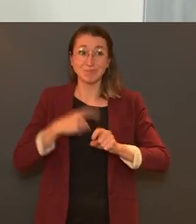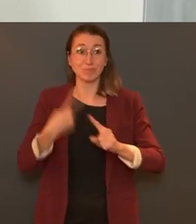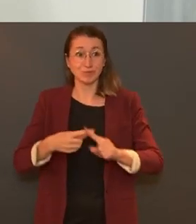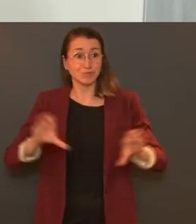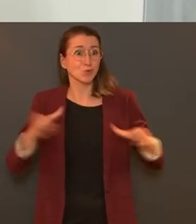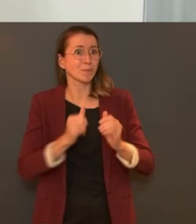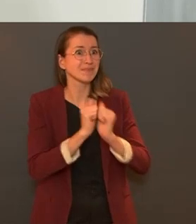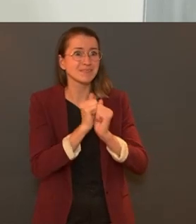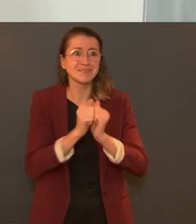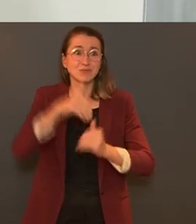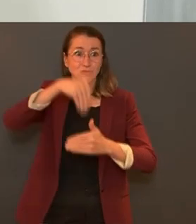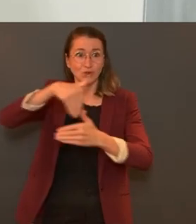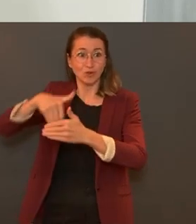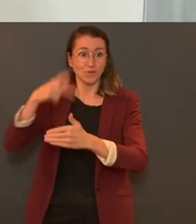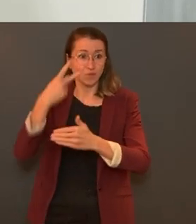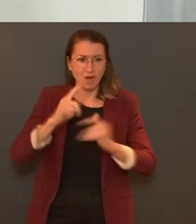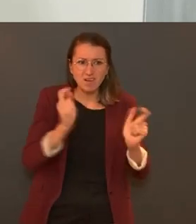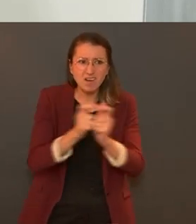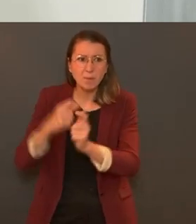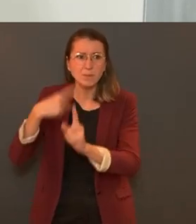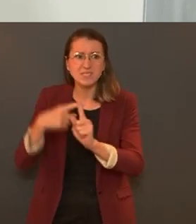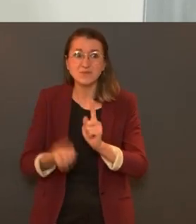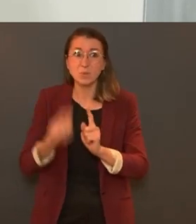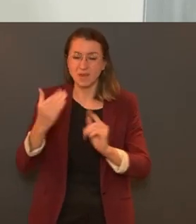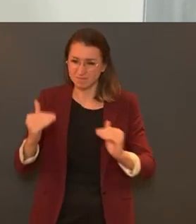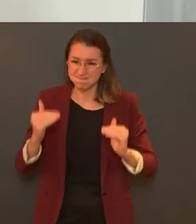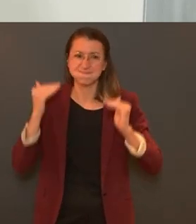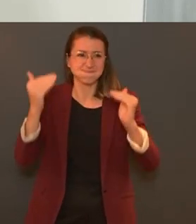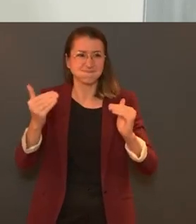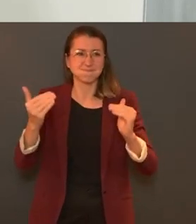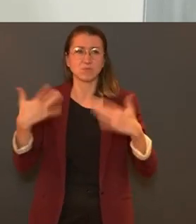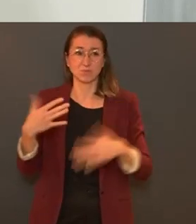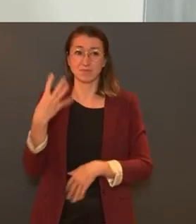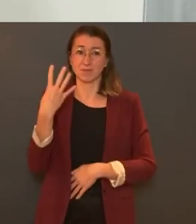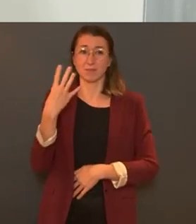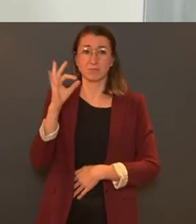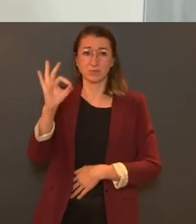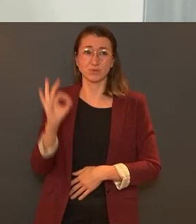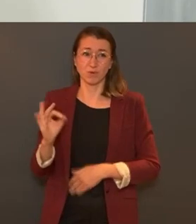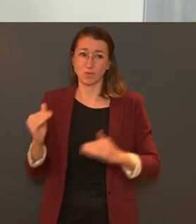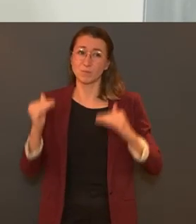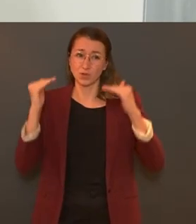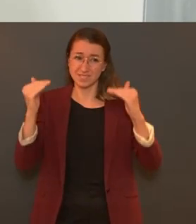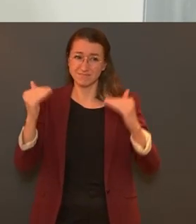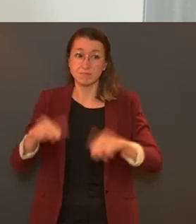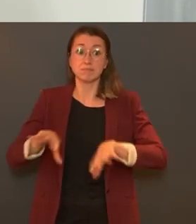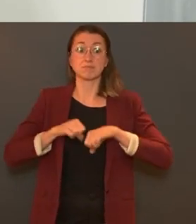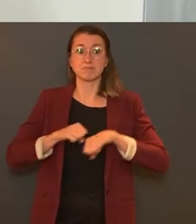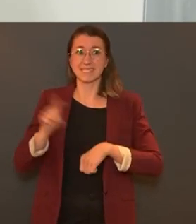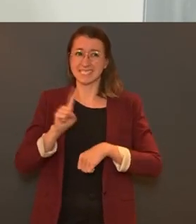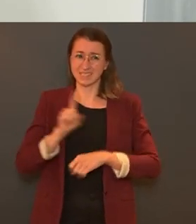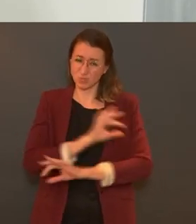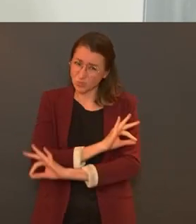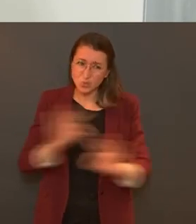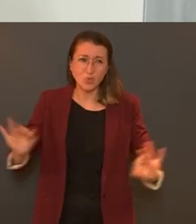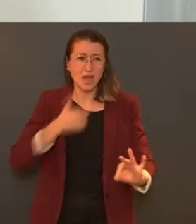une capacité de testing équivalente. Ces contaminations touchent toutes les catégories d'âge, même si l'on constate que ce